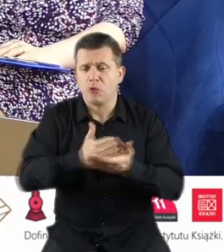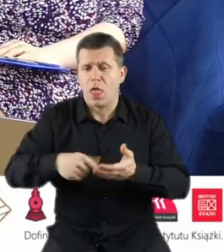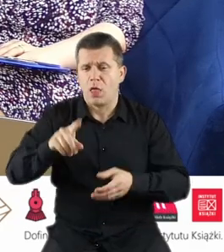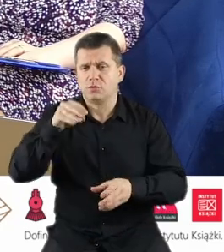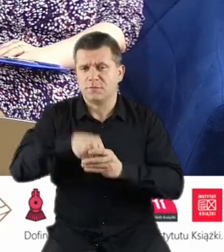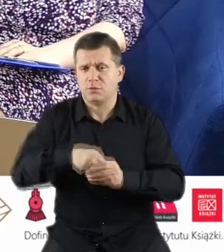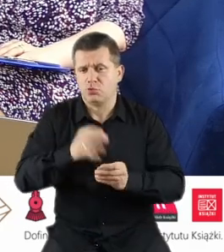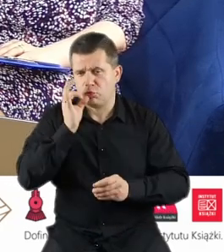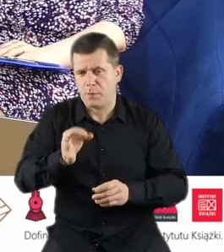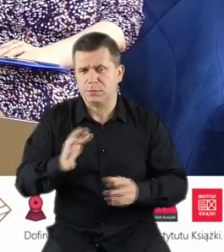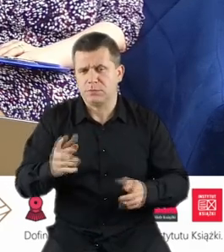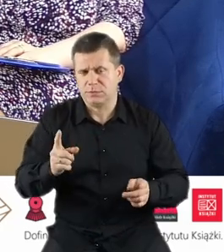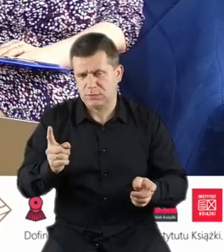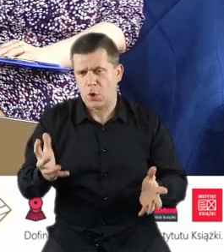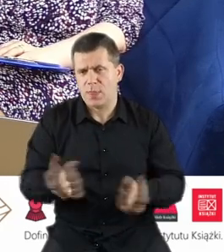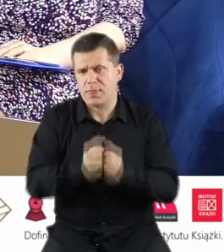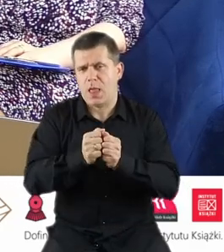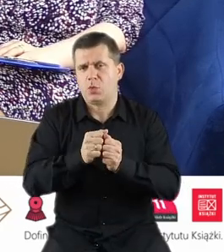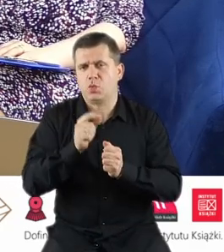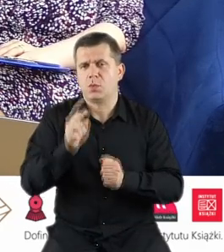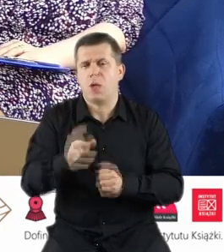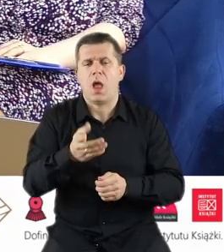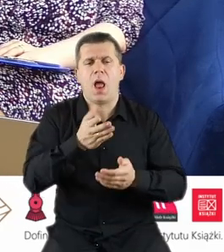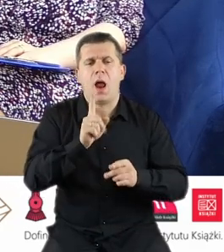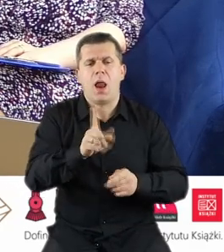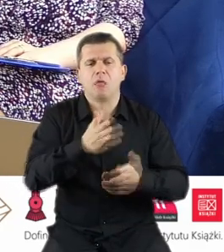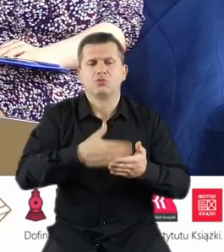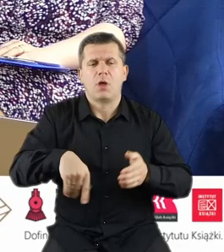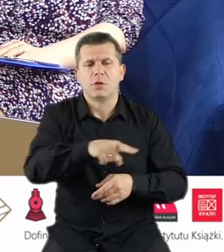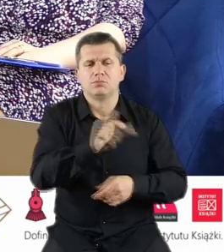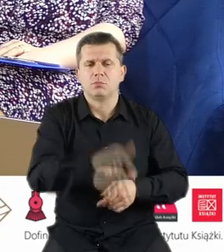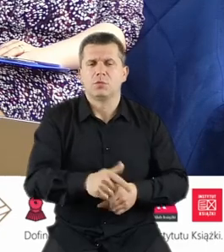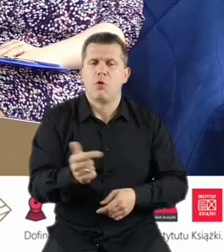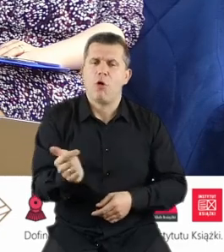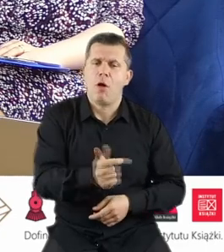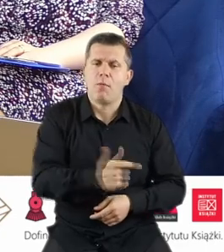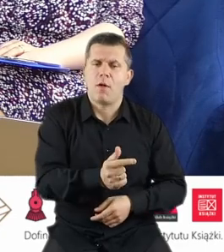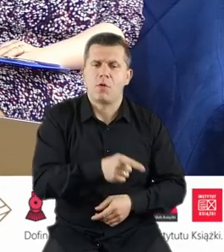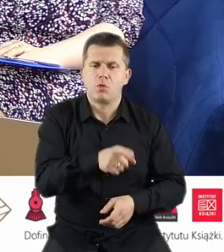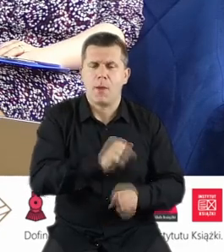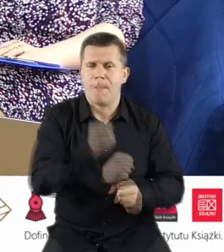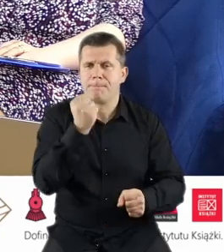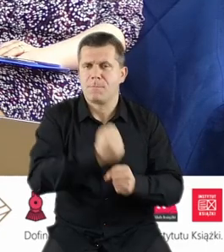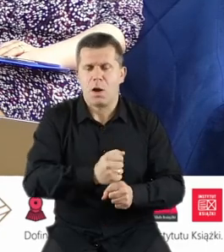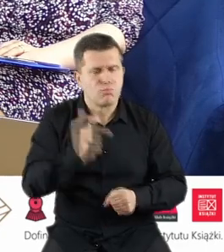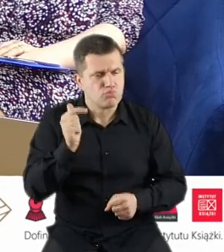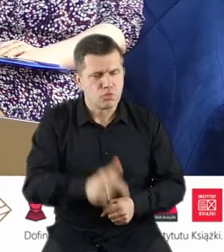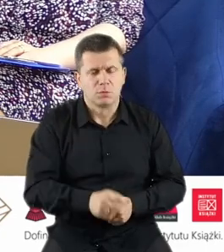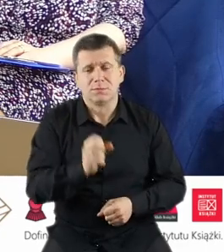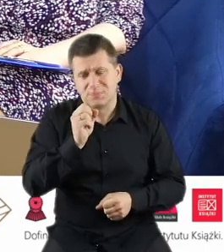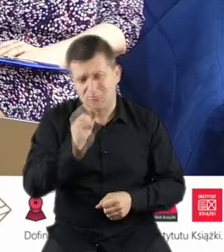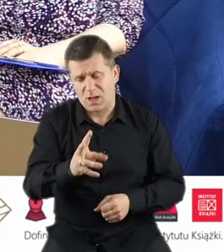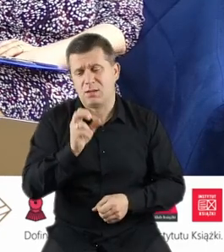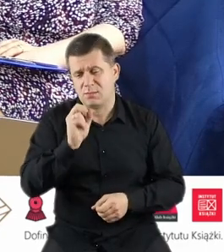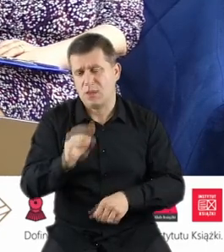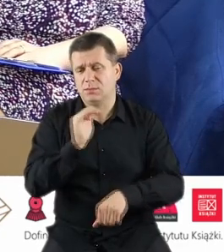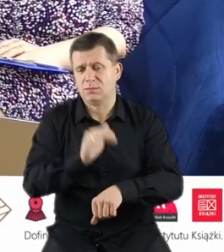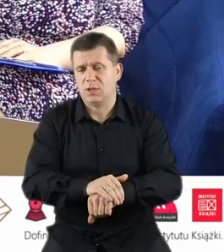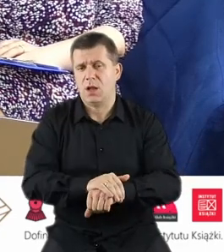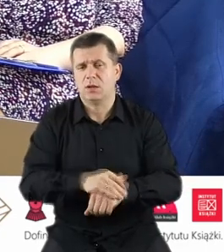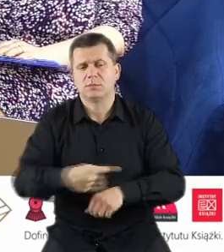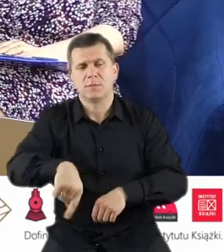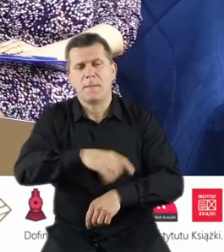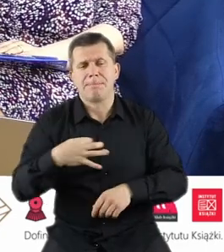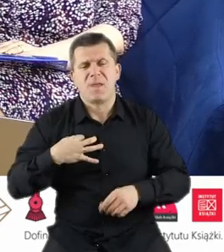świetnie odnajduje, ale że część traktuje to jako swój obowiązek i pracę, bo widzą, że muszą to Rzeczywiście robić. tak jest. Jakby w kuluarowych